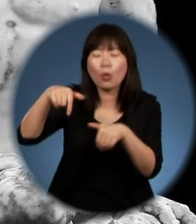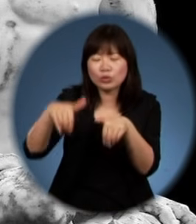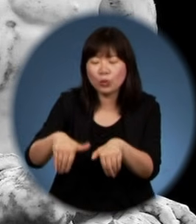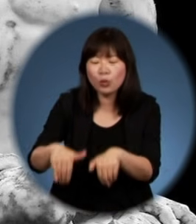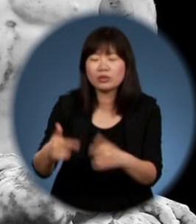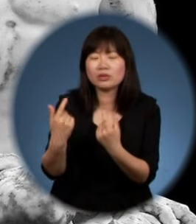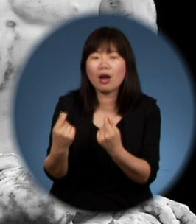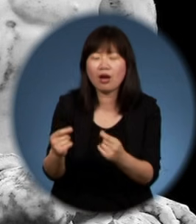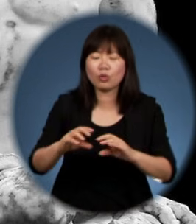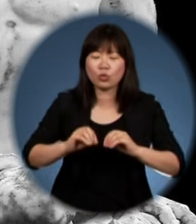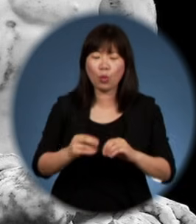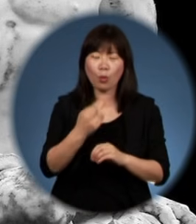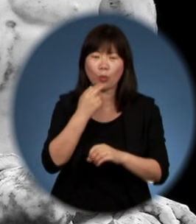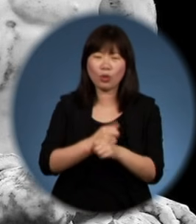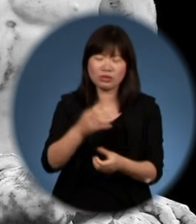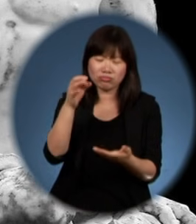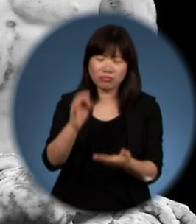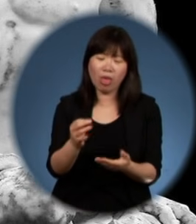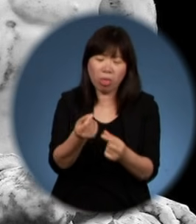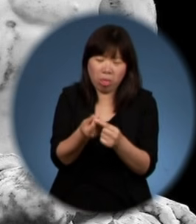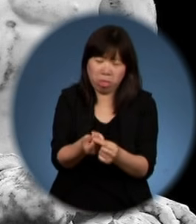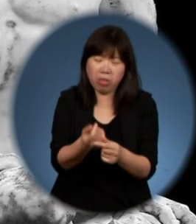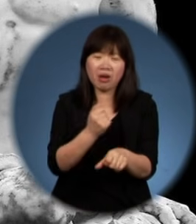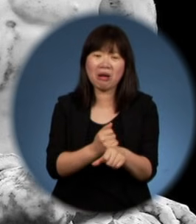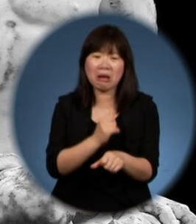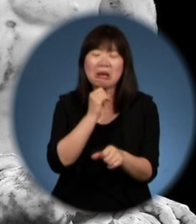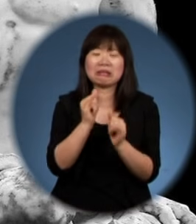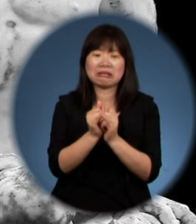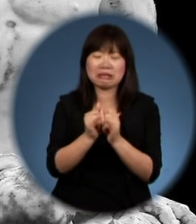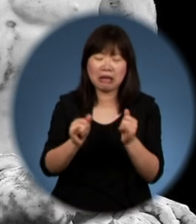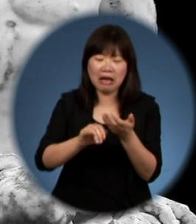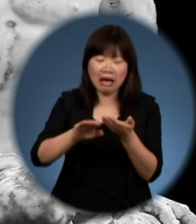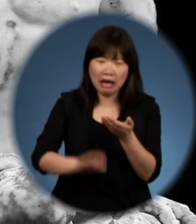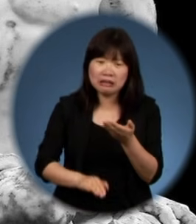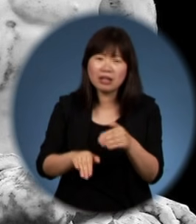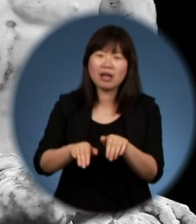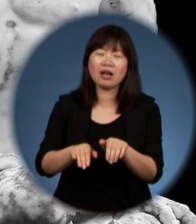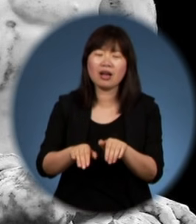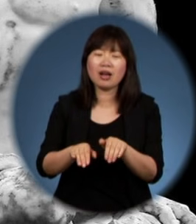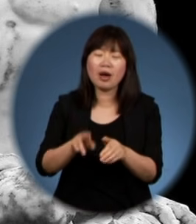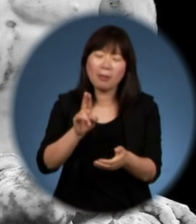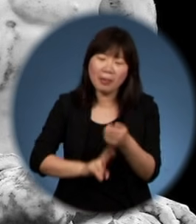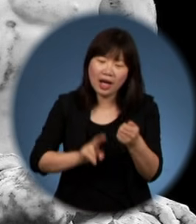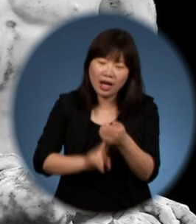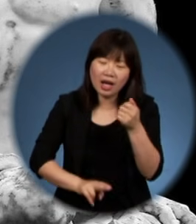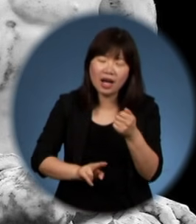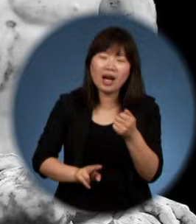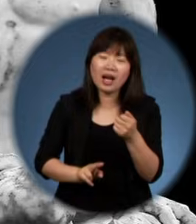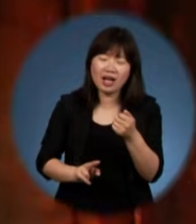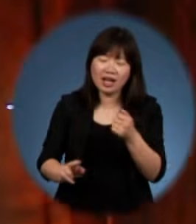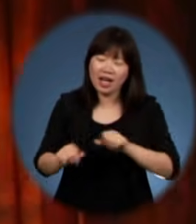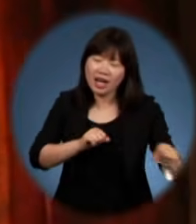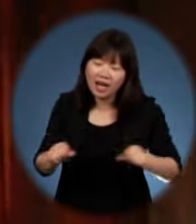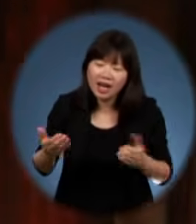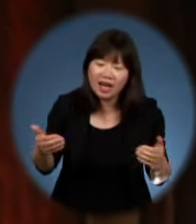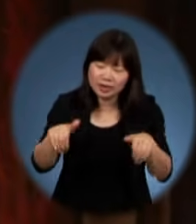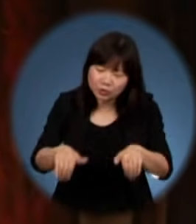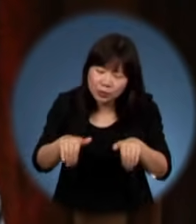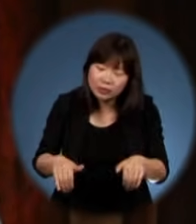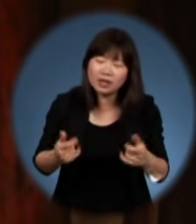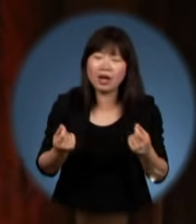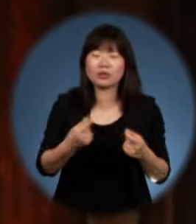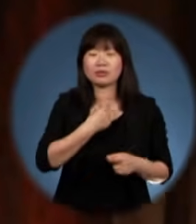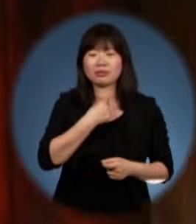농도도 없고 재산도 만 짜는 가난한 사람 밑에서 품 이라도 팔고 싶소이다 무슨